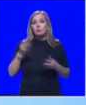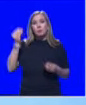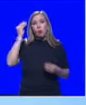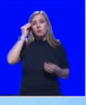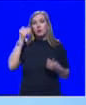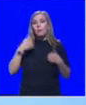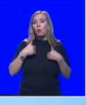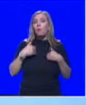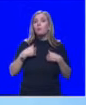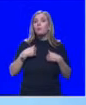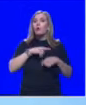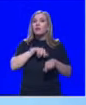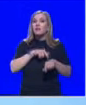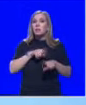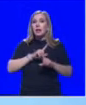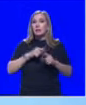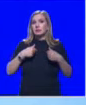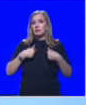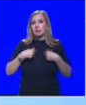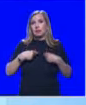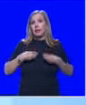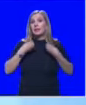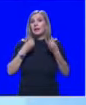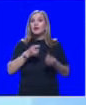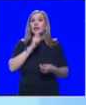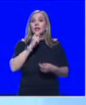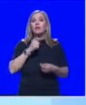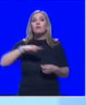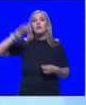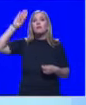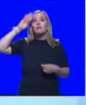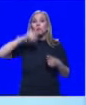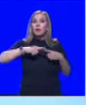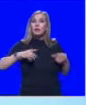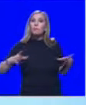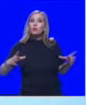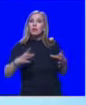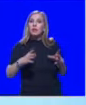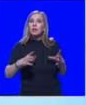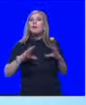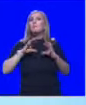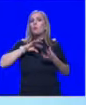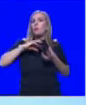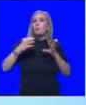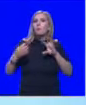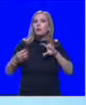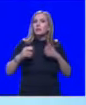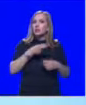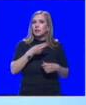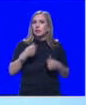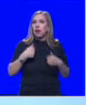време аз не давах интервюта в военните поделения по политически теми. Говорех само за